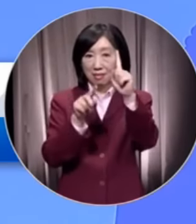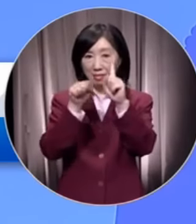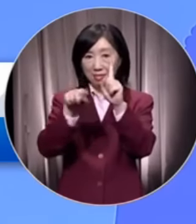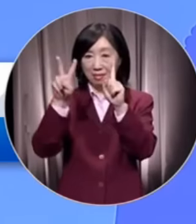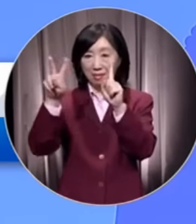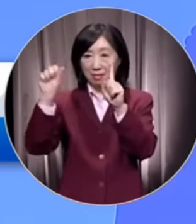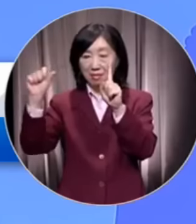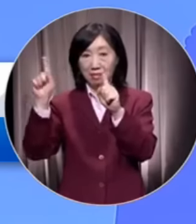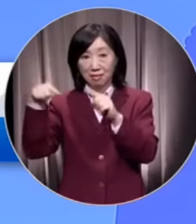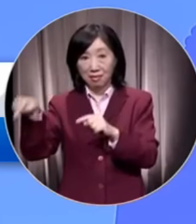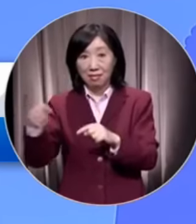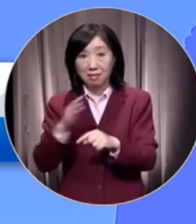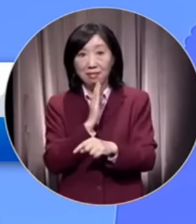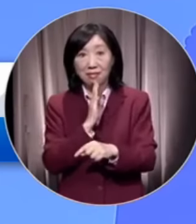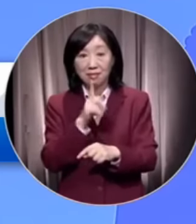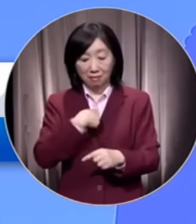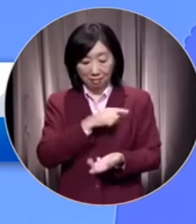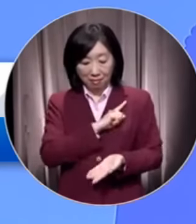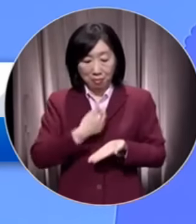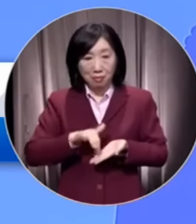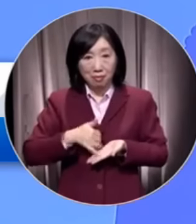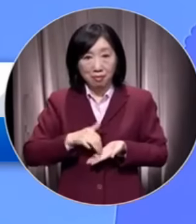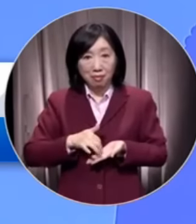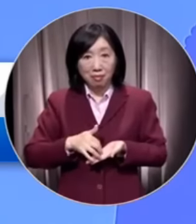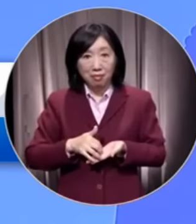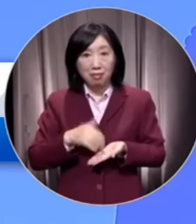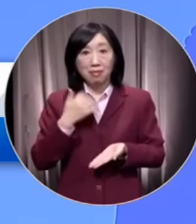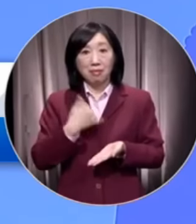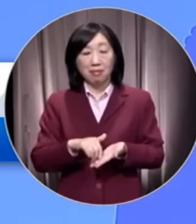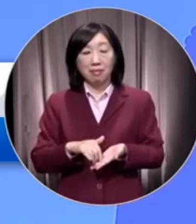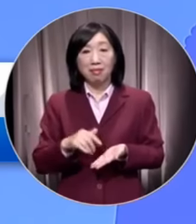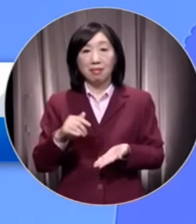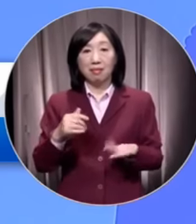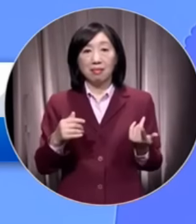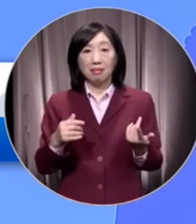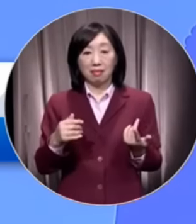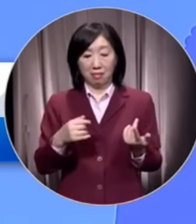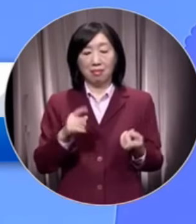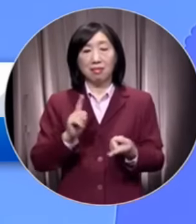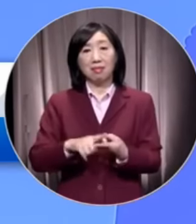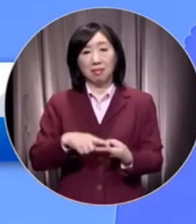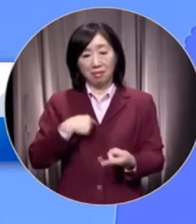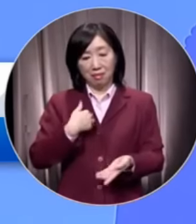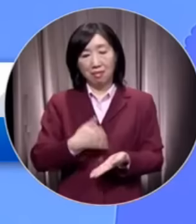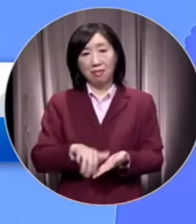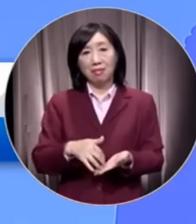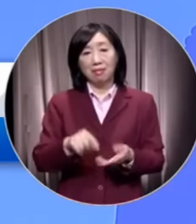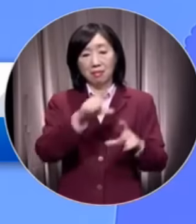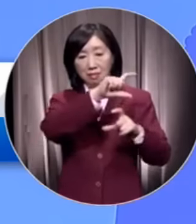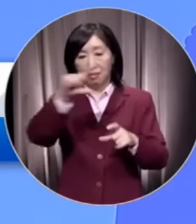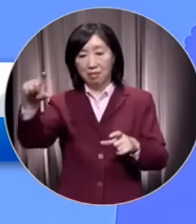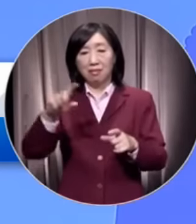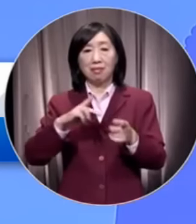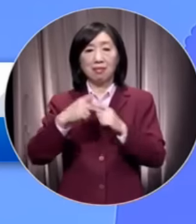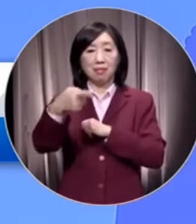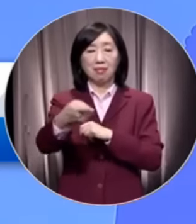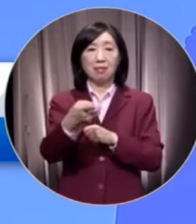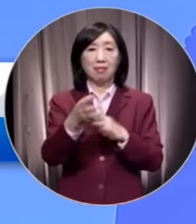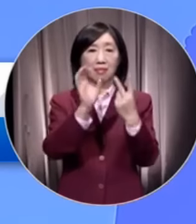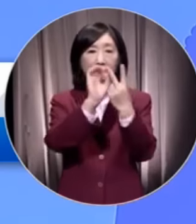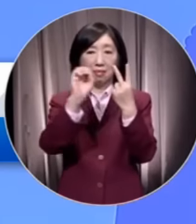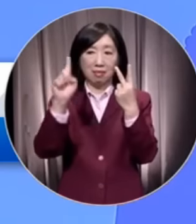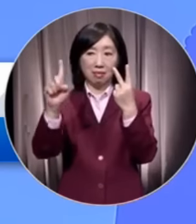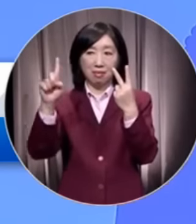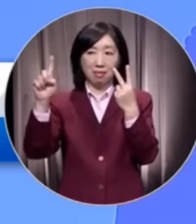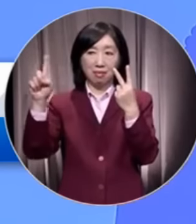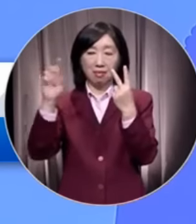人吗？用你的理论算一算，朱立伦算出来的答案是不是最简单的算术问题？完全跟你